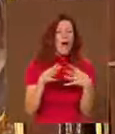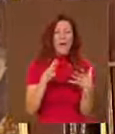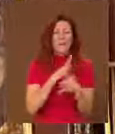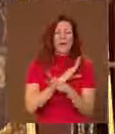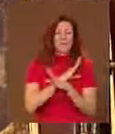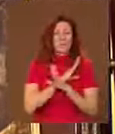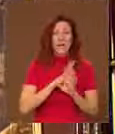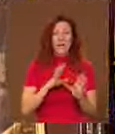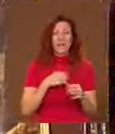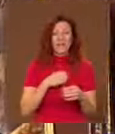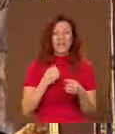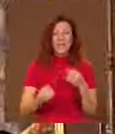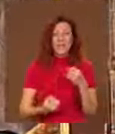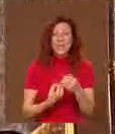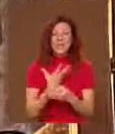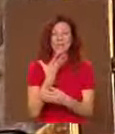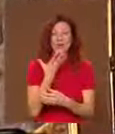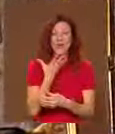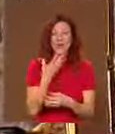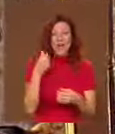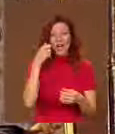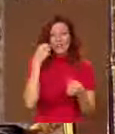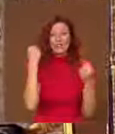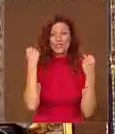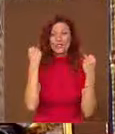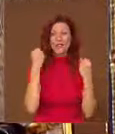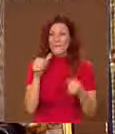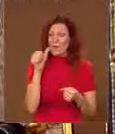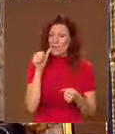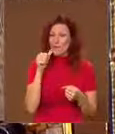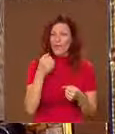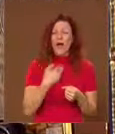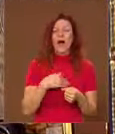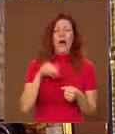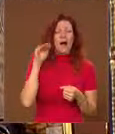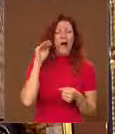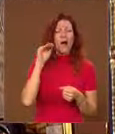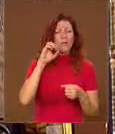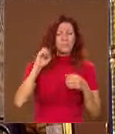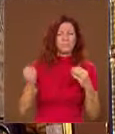като извор на жива вода и пребъдване в Христа.